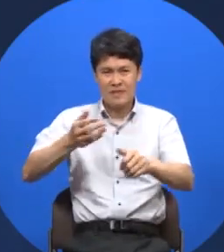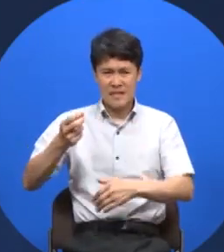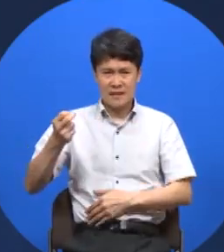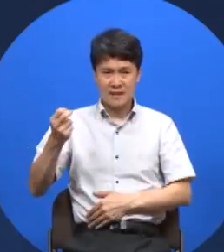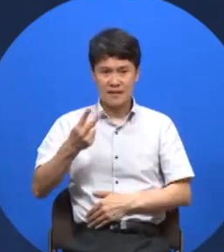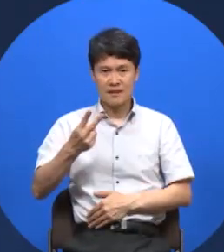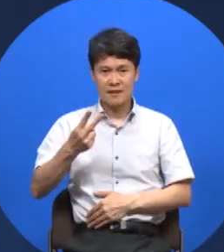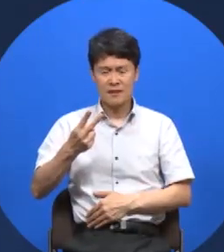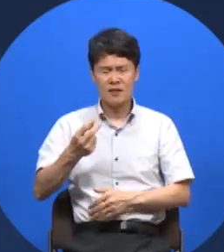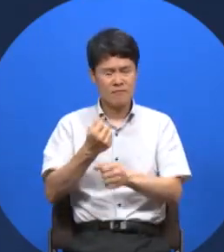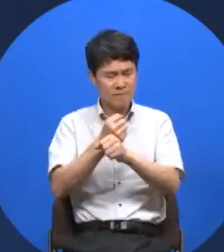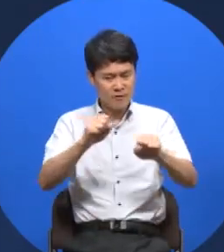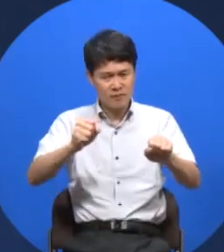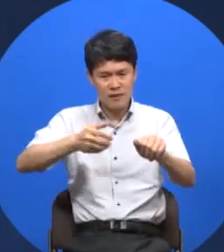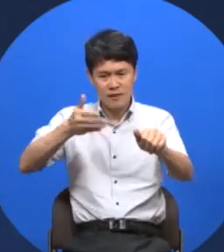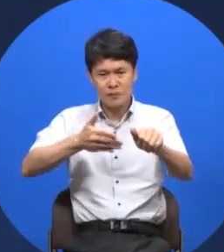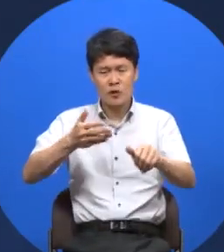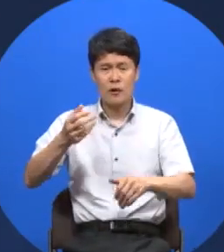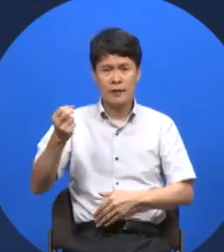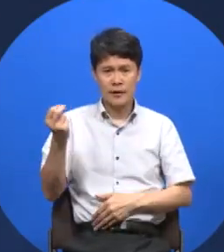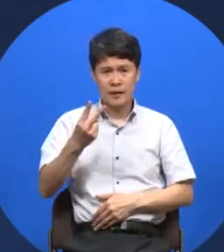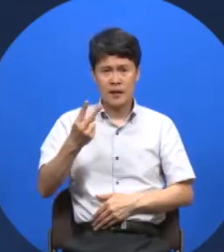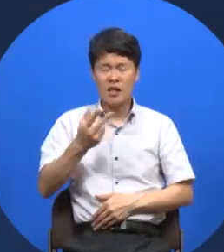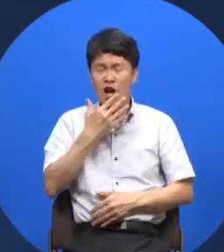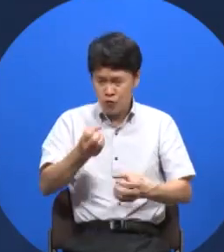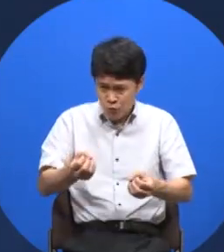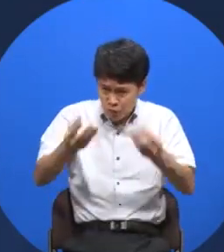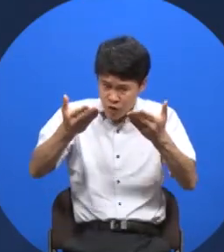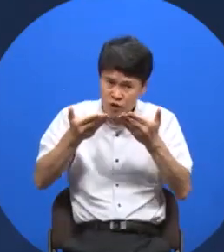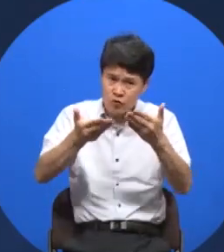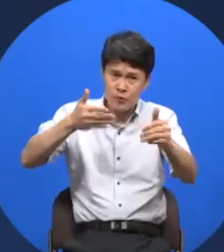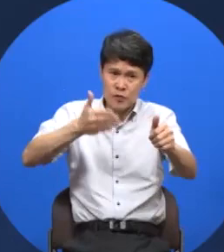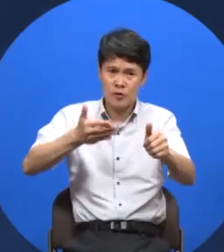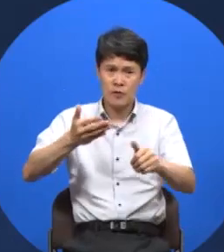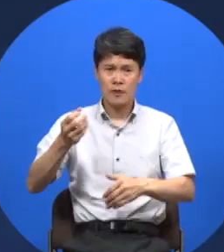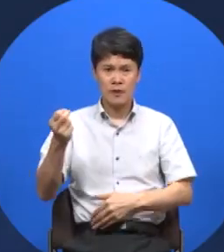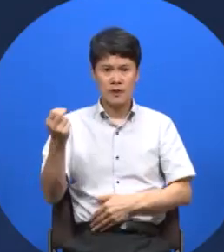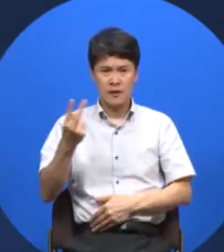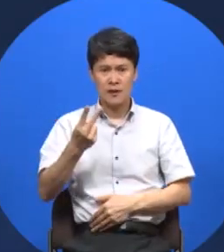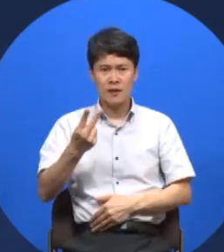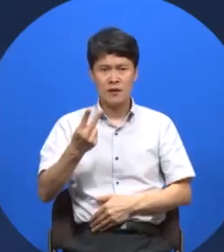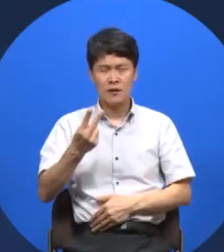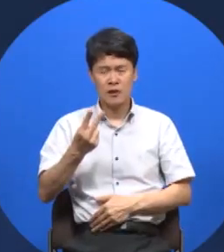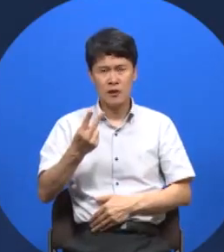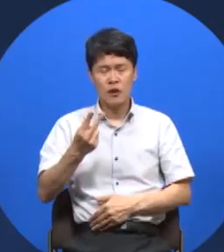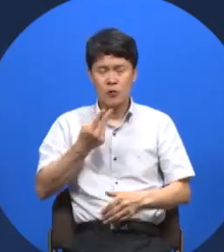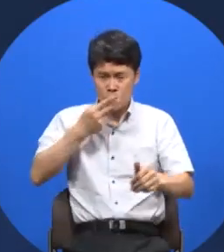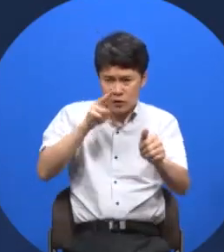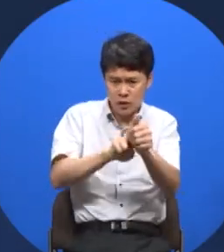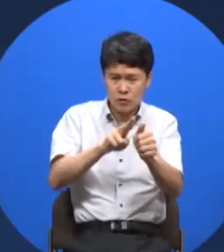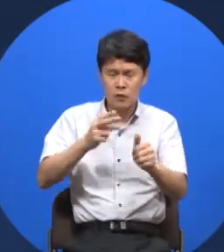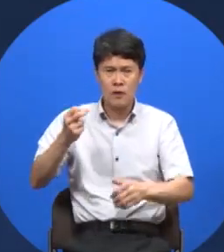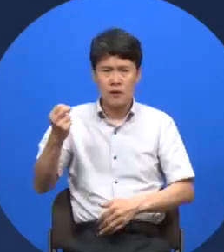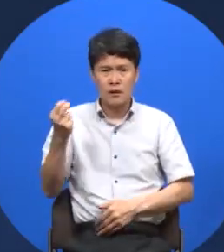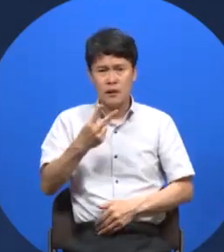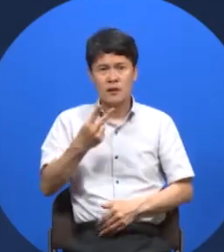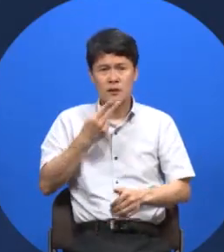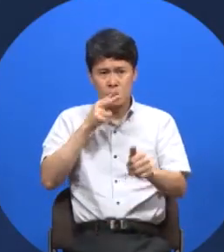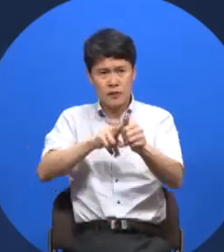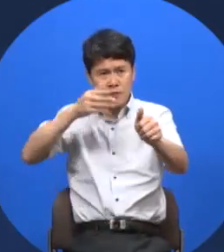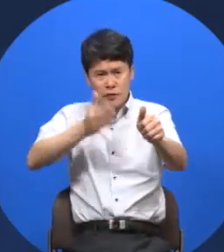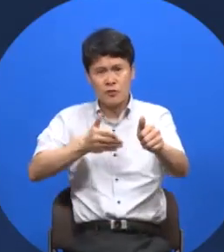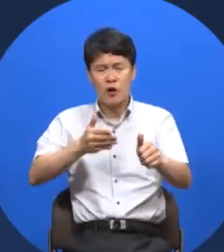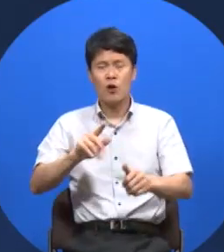다시 용서하십시오. 다시 축복하십시오. 다시 챌린지하시고 다시